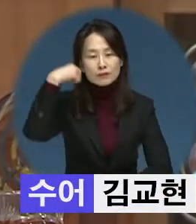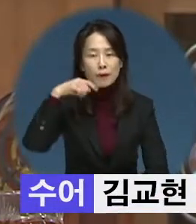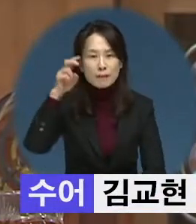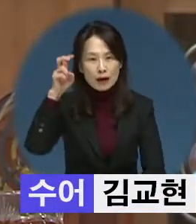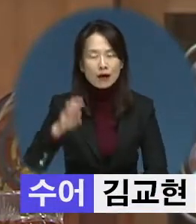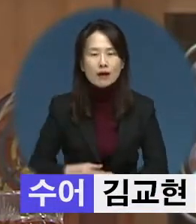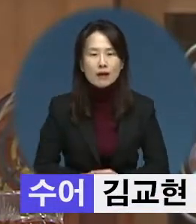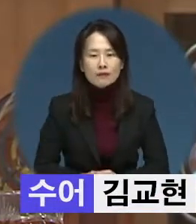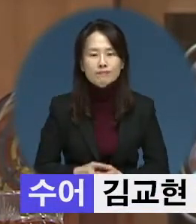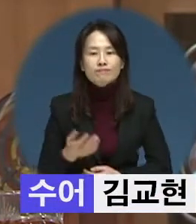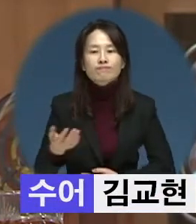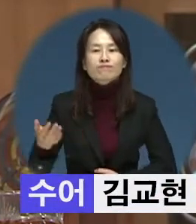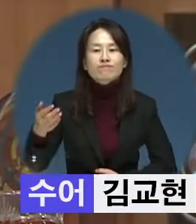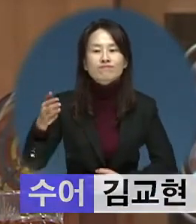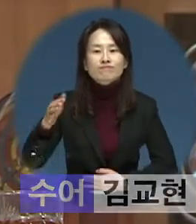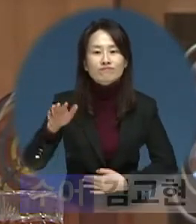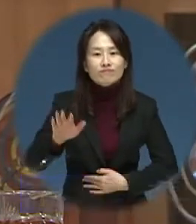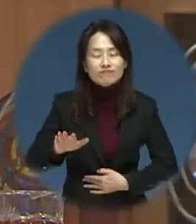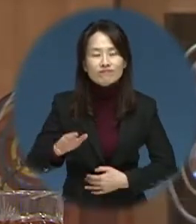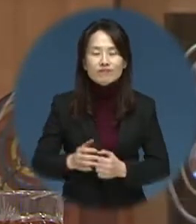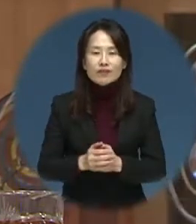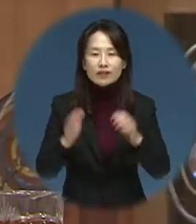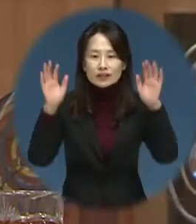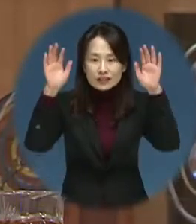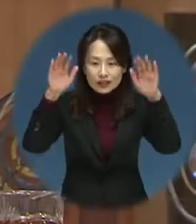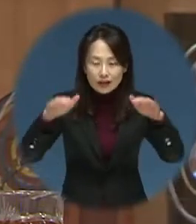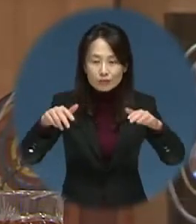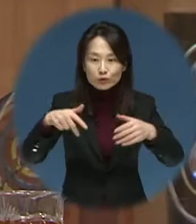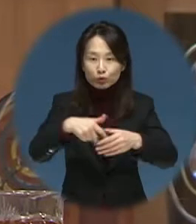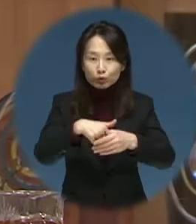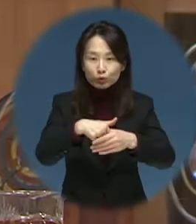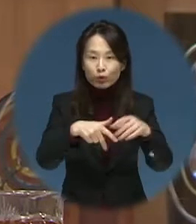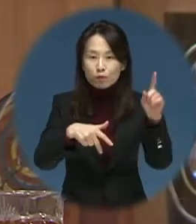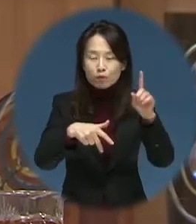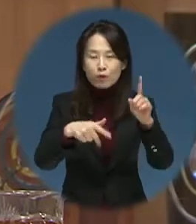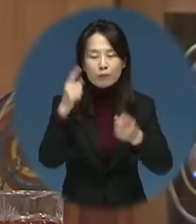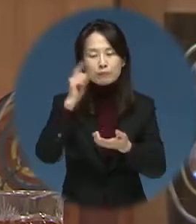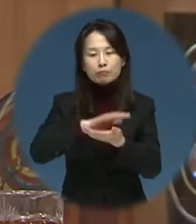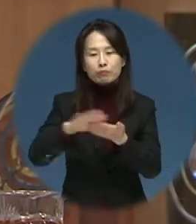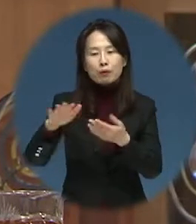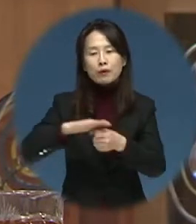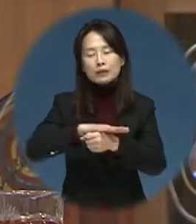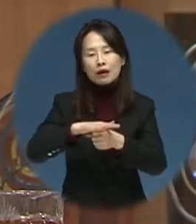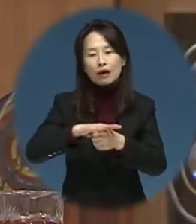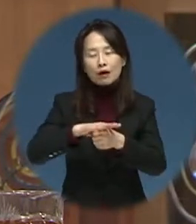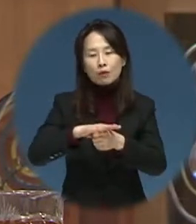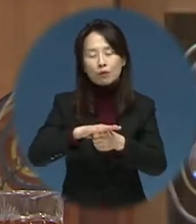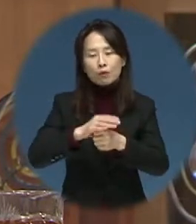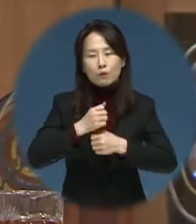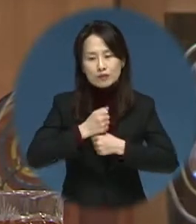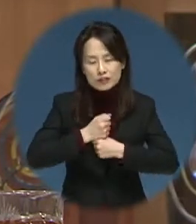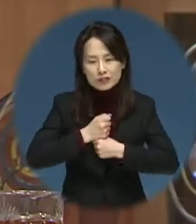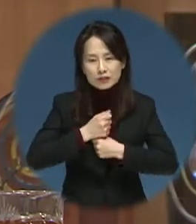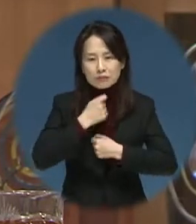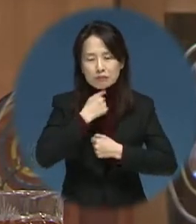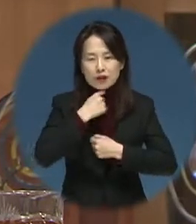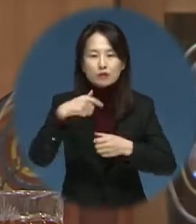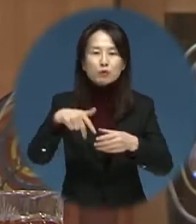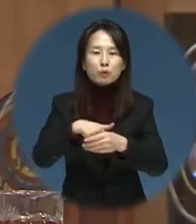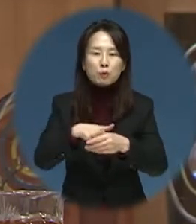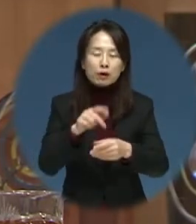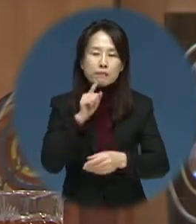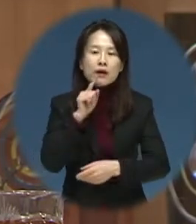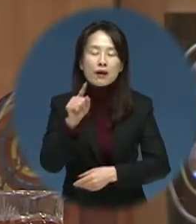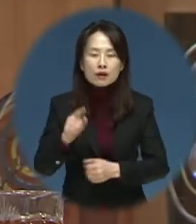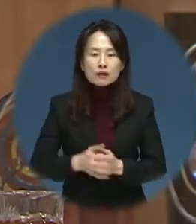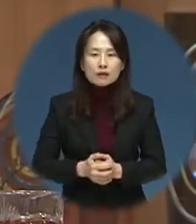떠오르시죠? 하지만 이슬람이야말로 평화를 사랑하고 평화를 지키고자 하는 종교라고 합니다.